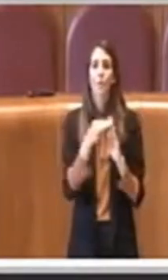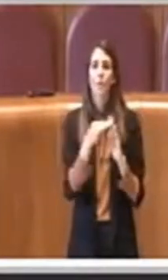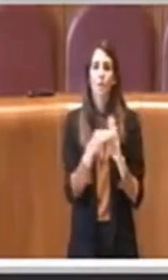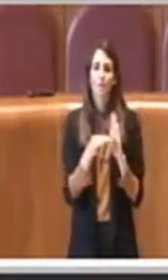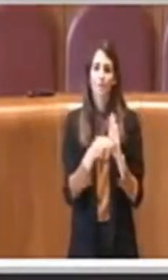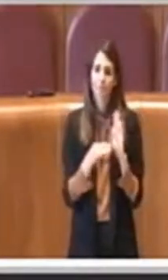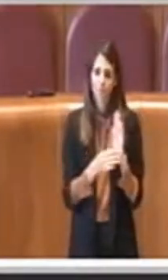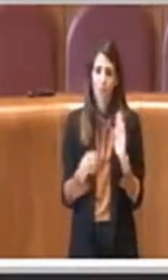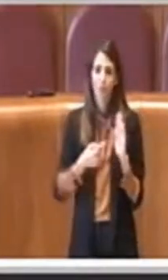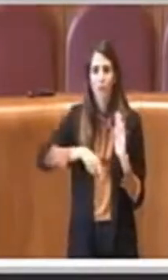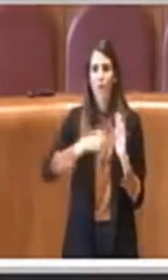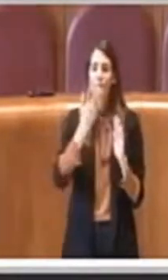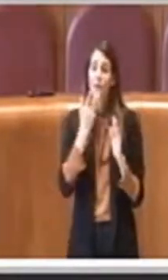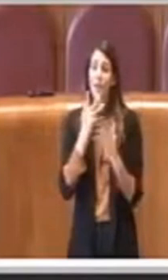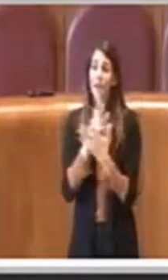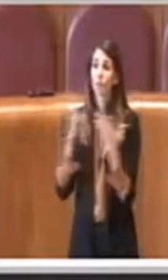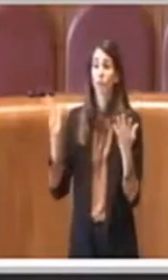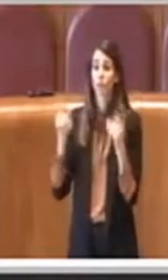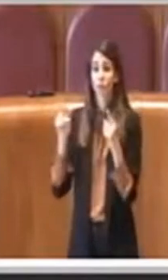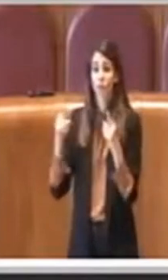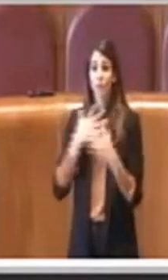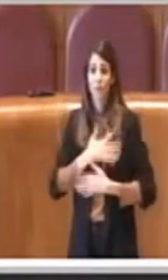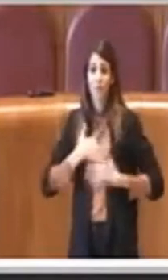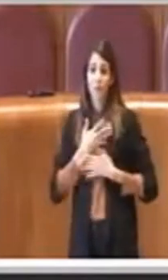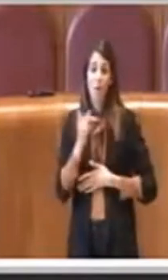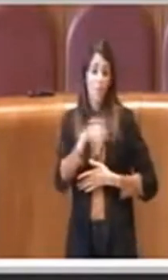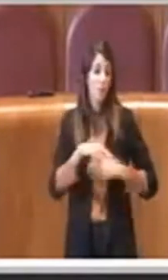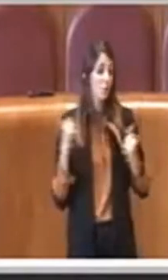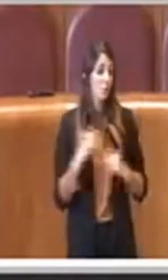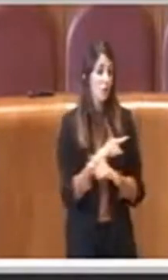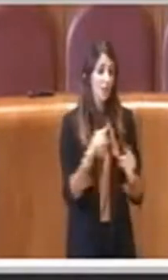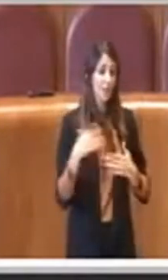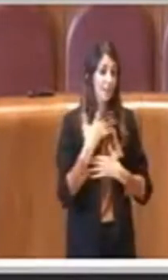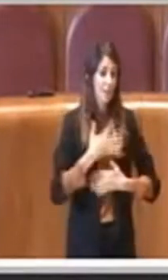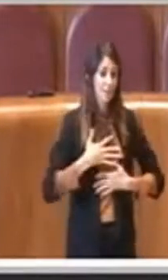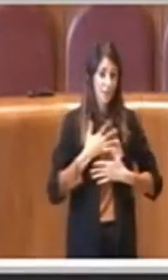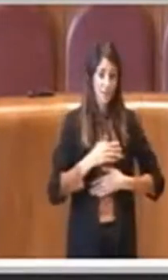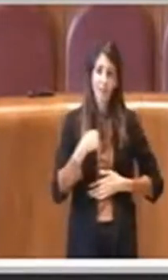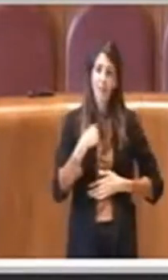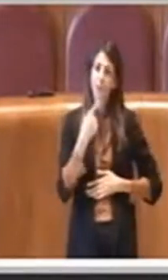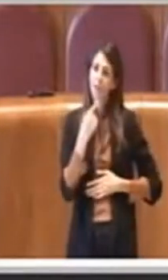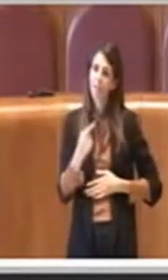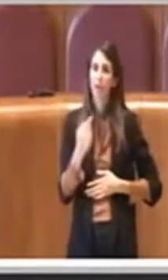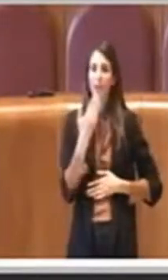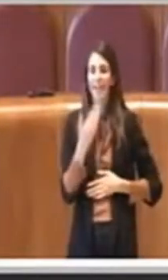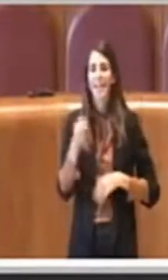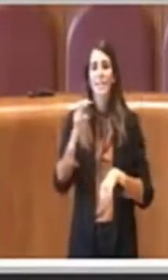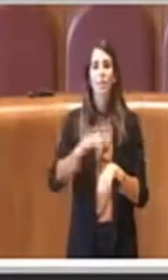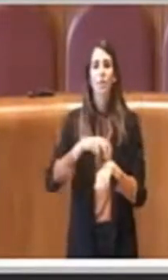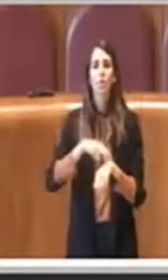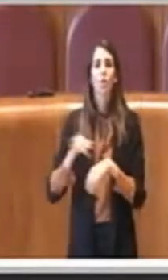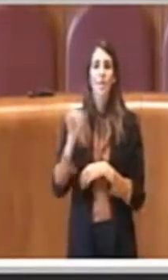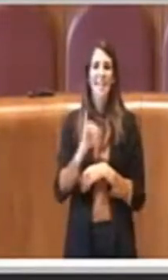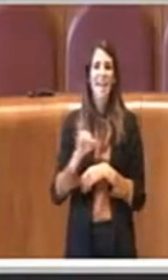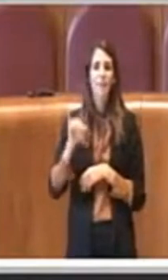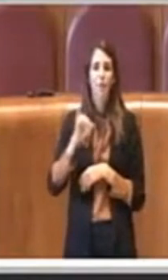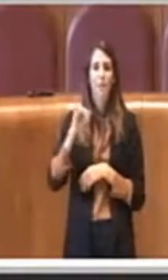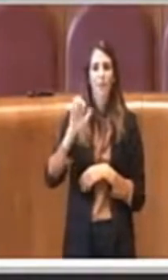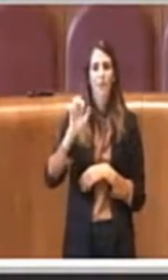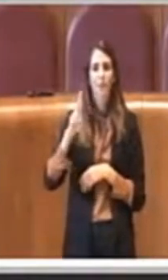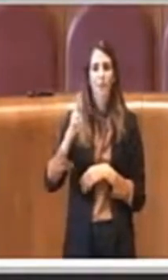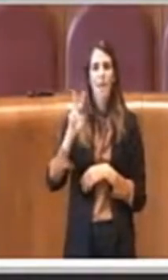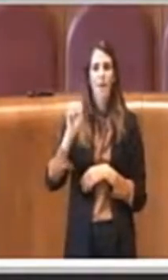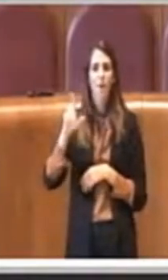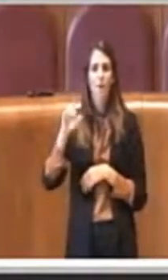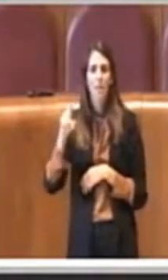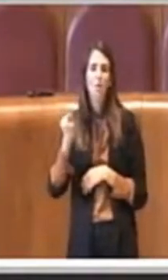possa soddisfare la maggioranza e tutti i cittadini. Ringrazio ancora il dottore Iervolino per quello che ha fatto